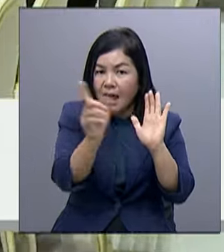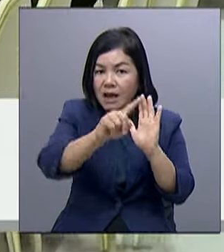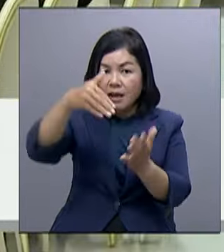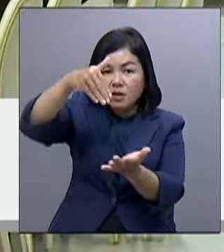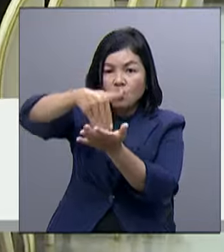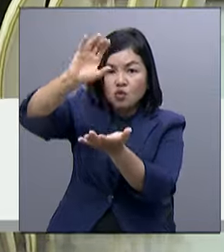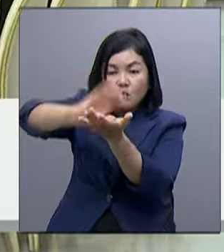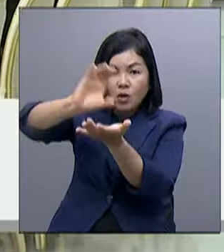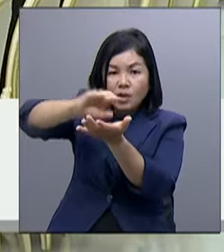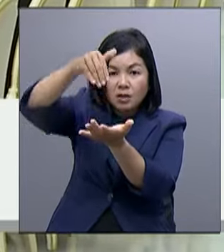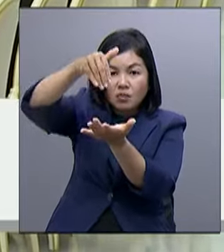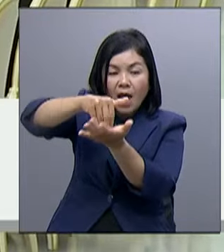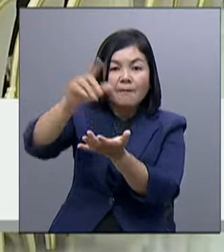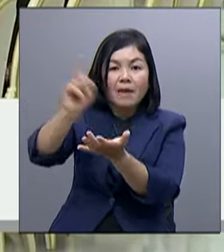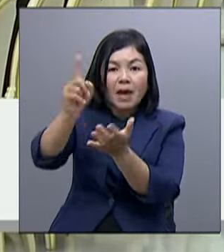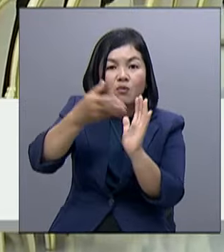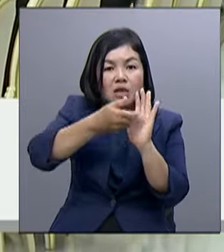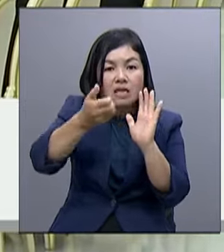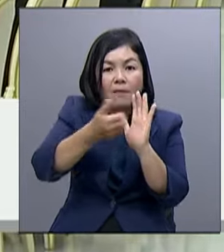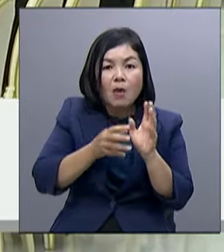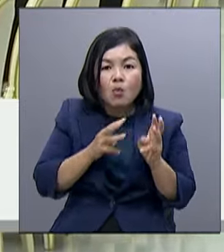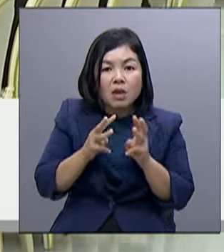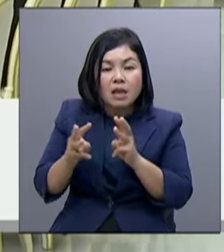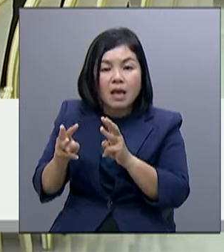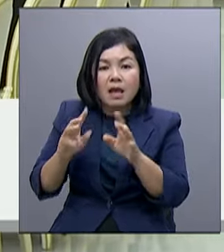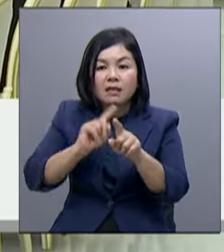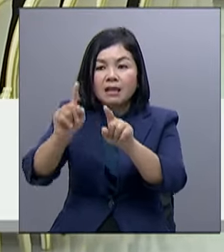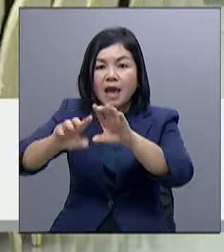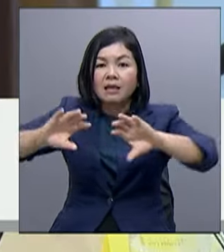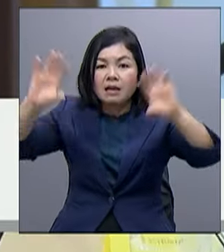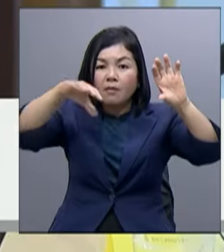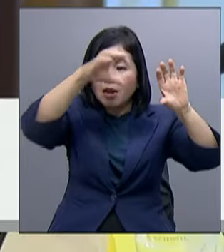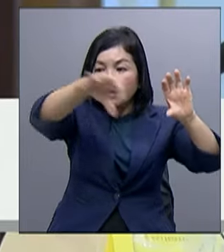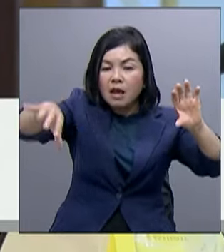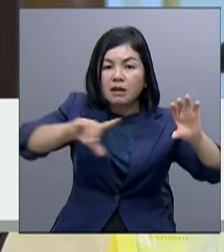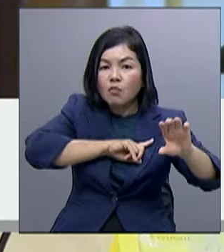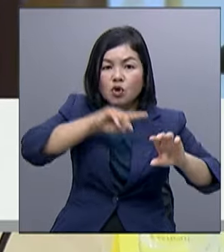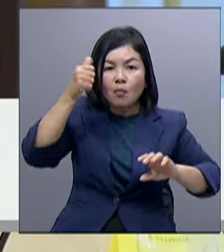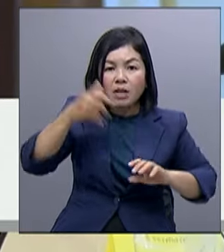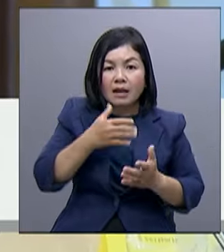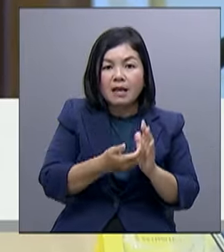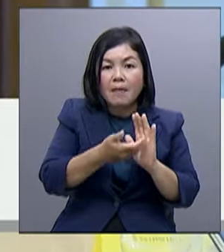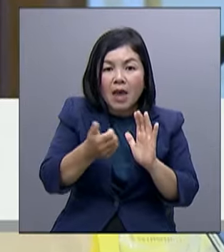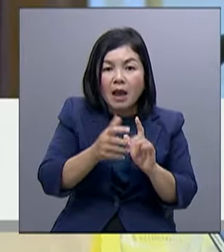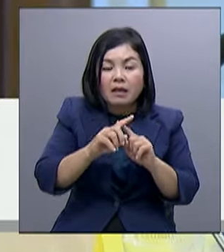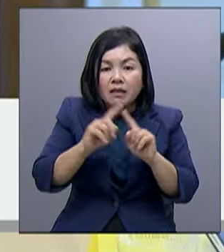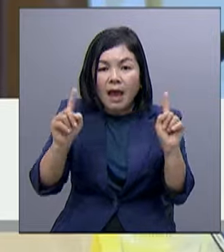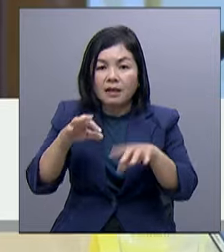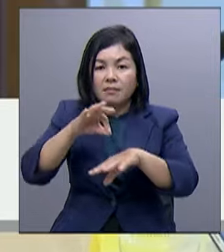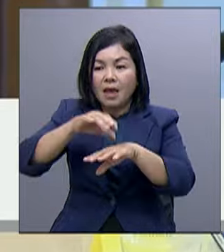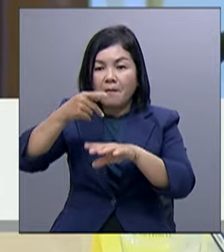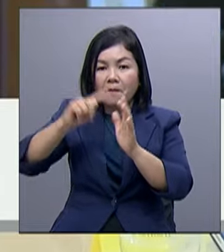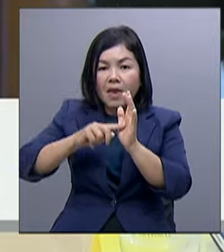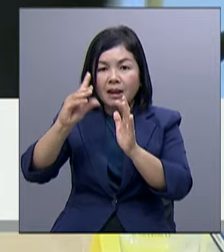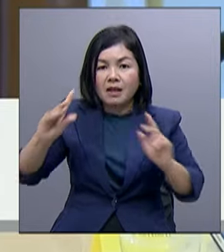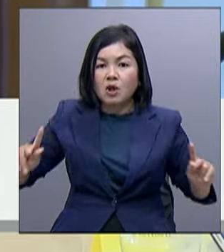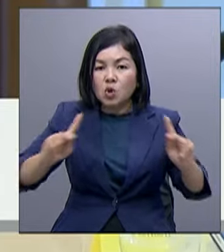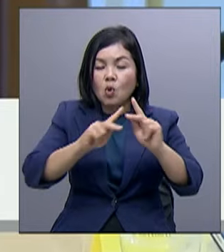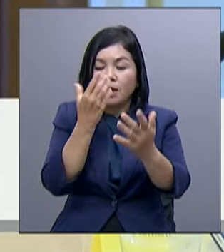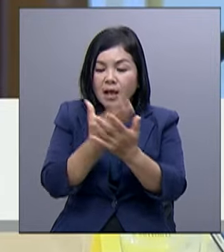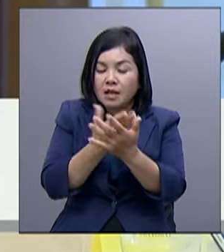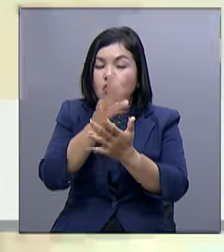หมายความว่าเป็นกรณีที่ไม่สามารถจัดสรรหน่วยงานรับผิดชอบได้แต่ทางสำนักปลัดกระทรวงการคลังเข้ามาชี้แจงก็